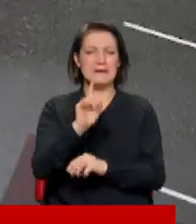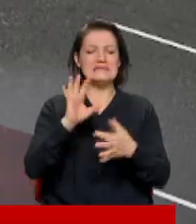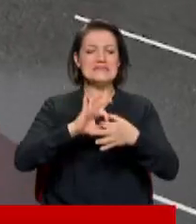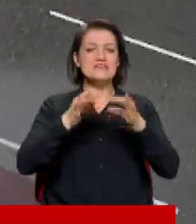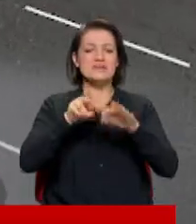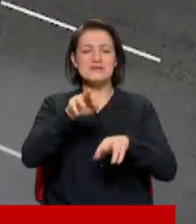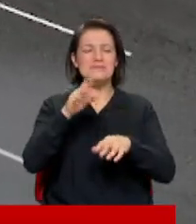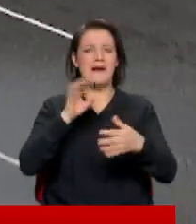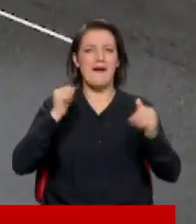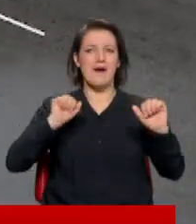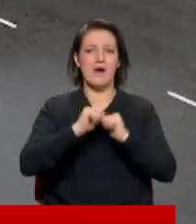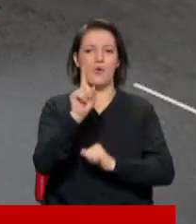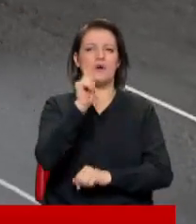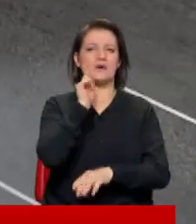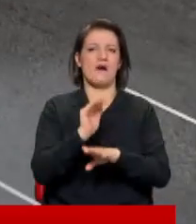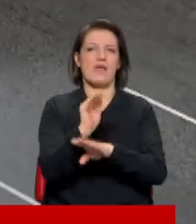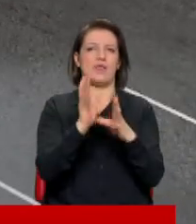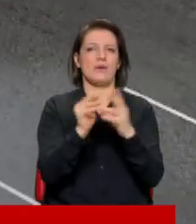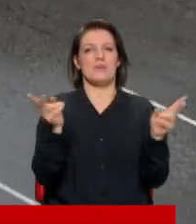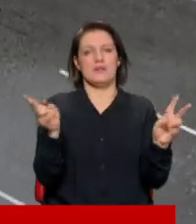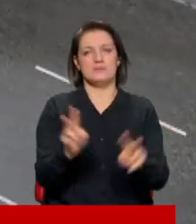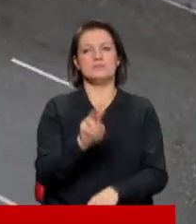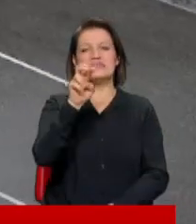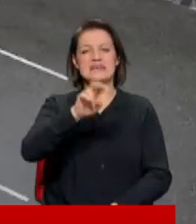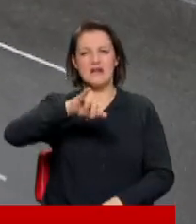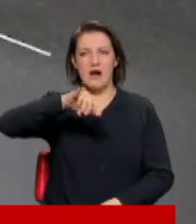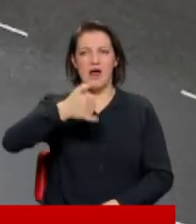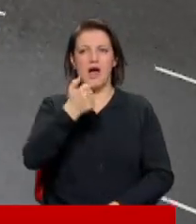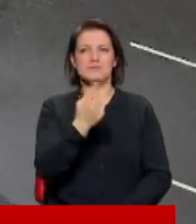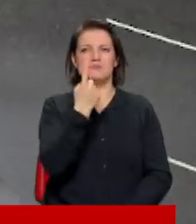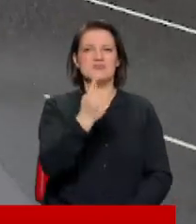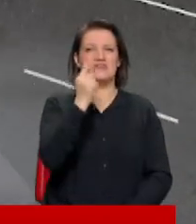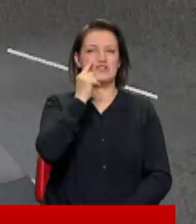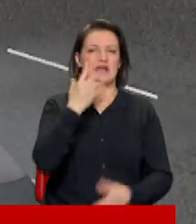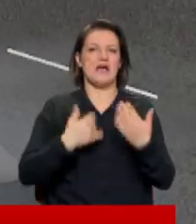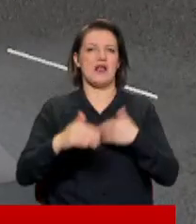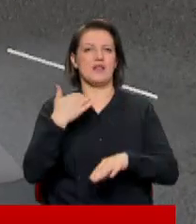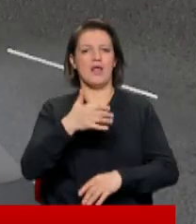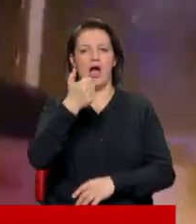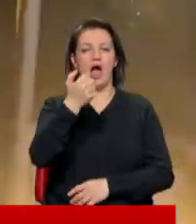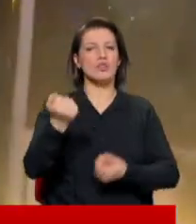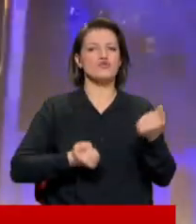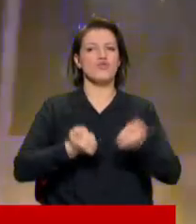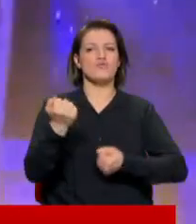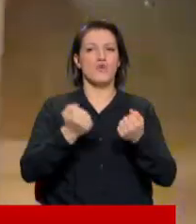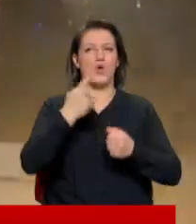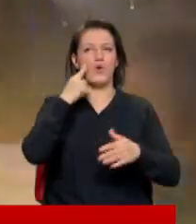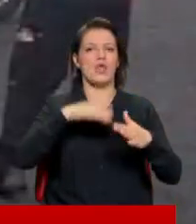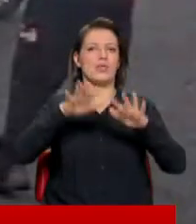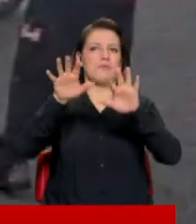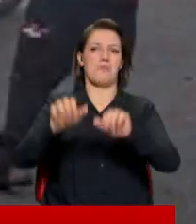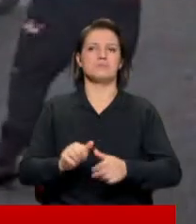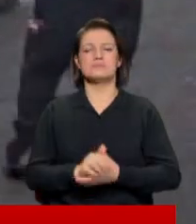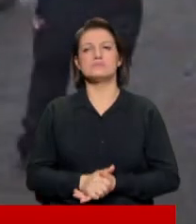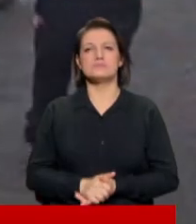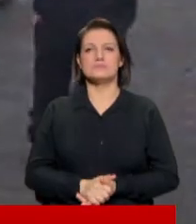zincirleme kazada 10 kişi hayatını kaybetti. 8'i ağır, 61 kişi yaralandı. 6 sürücü gözaltına alındı.